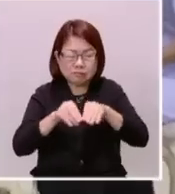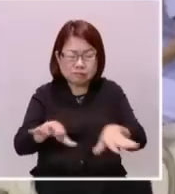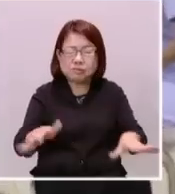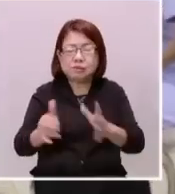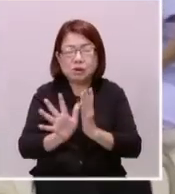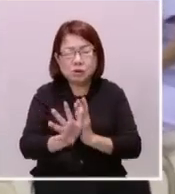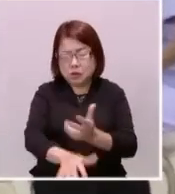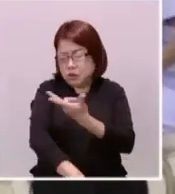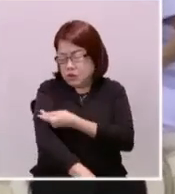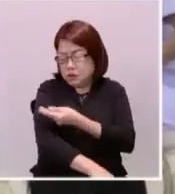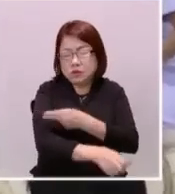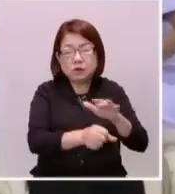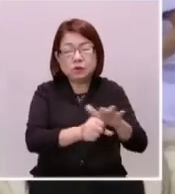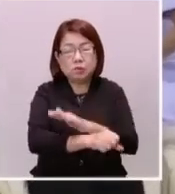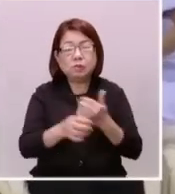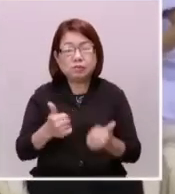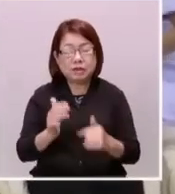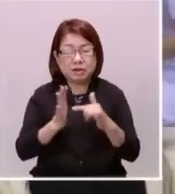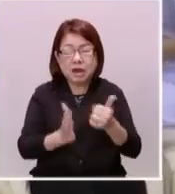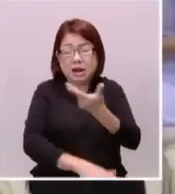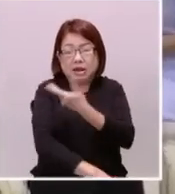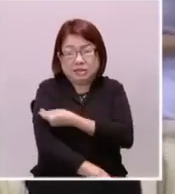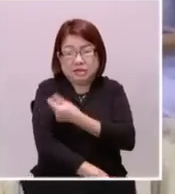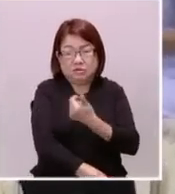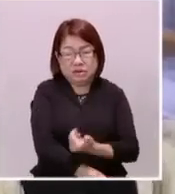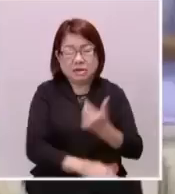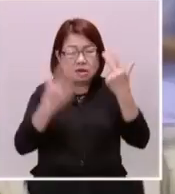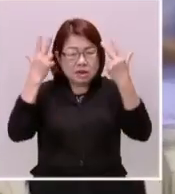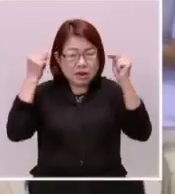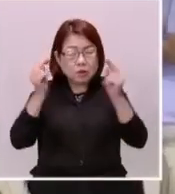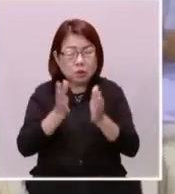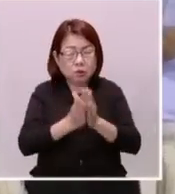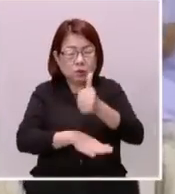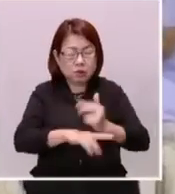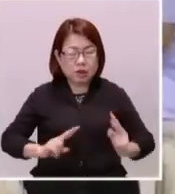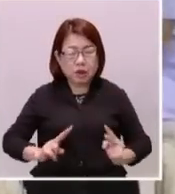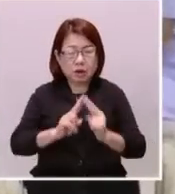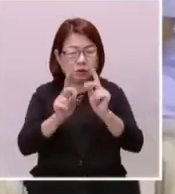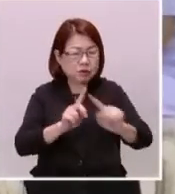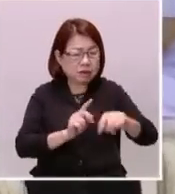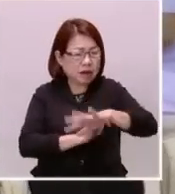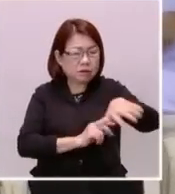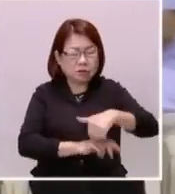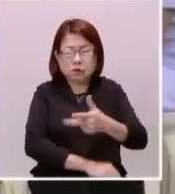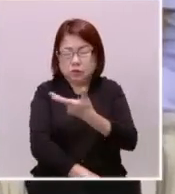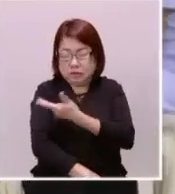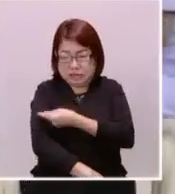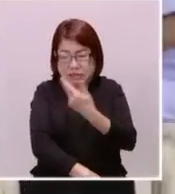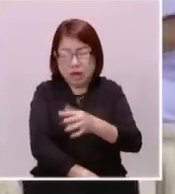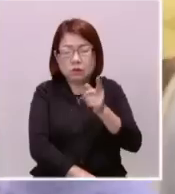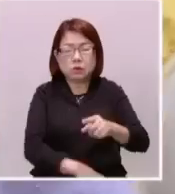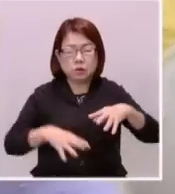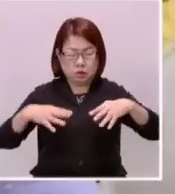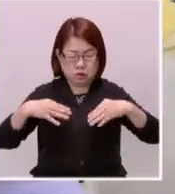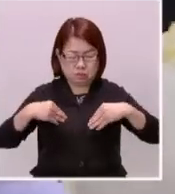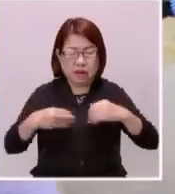เองครับสำหรับการจัดฉีดวัคซีนในครั้งนี้นะครับท่านนายกแล้วก็รัฐมนตรีทุกคนที่เข้ารับการฉีดจะต้องปฏิบัติตามขั้นตอนของ